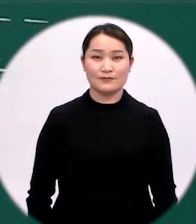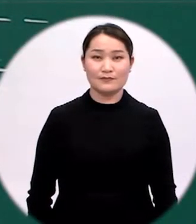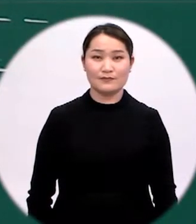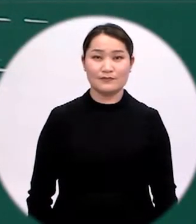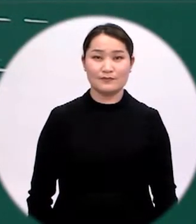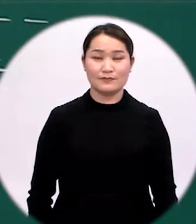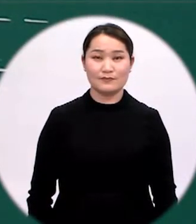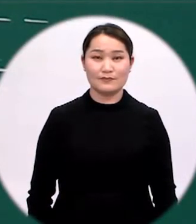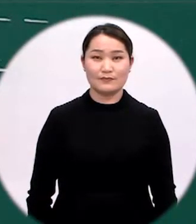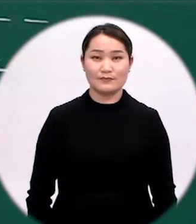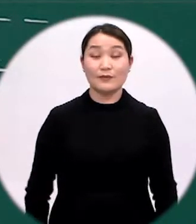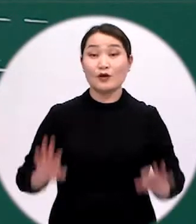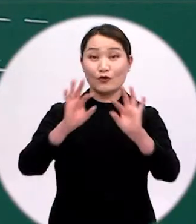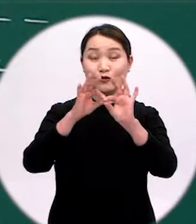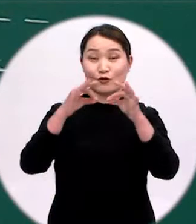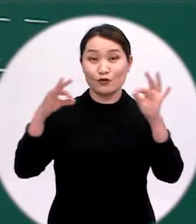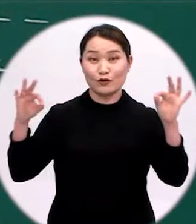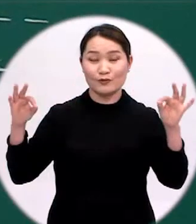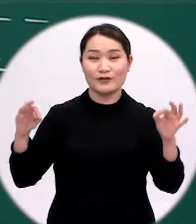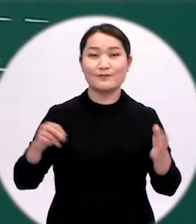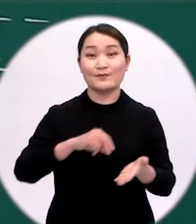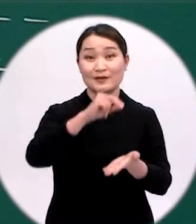За харин одоо бүгдээрээ өгүүлбэр бичээ хүүхдүүдээ.